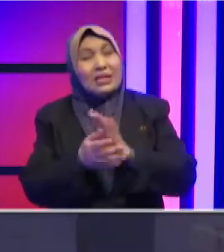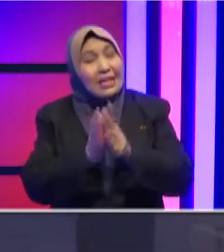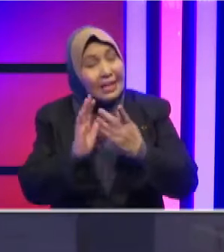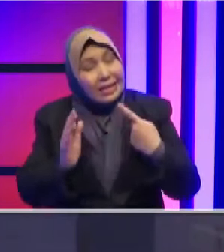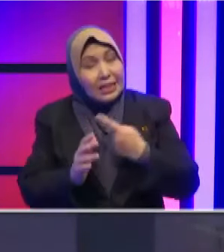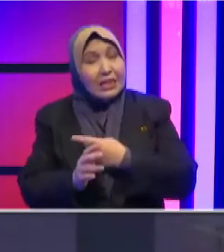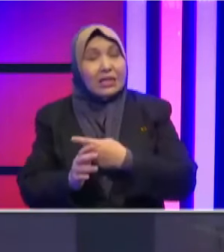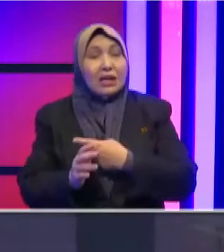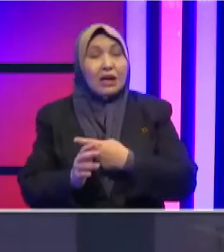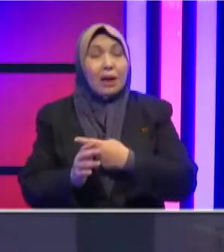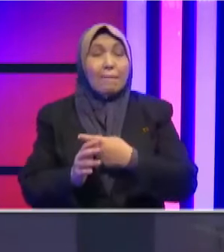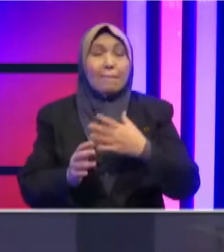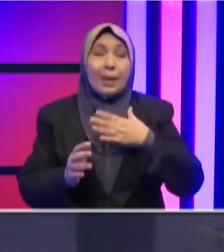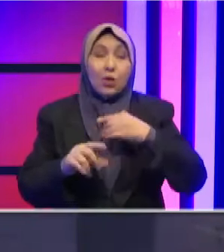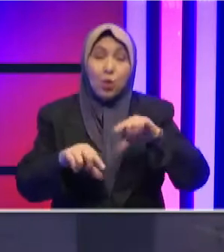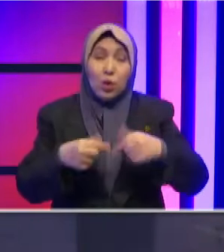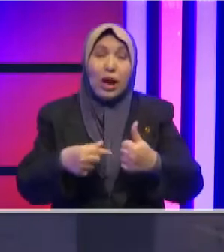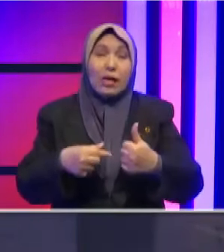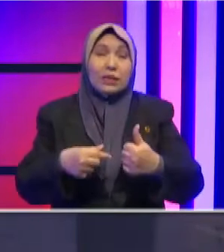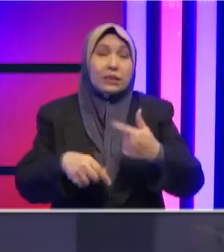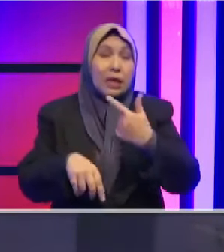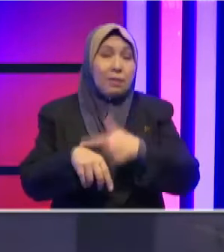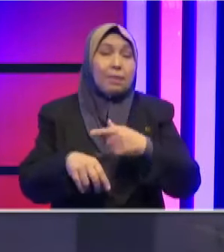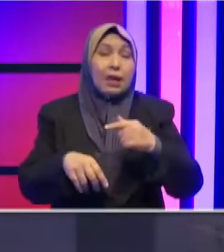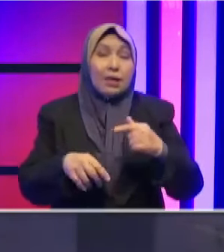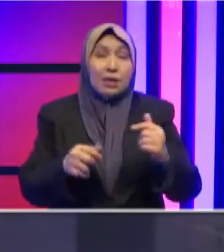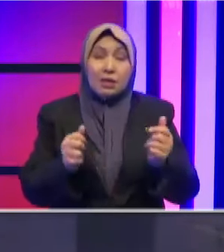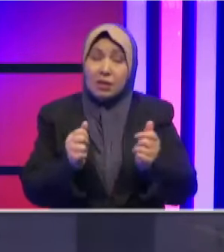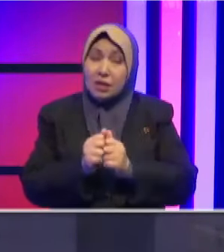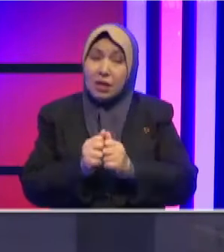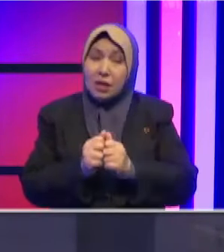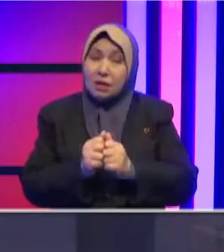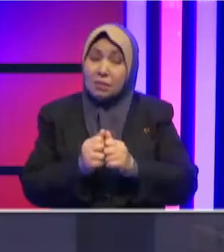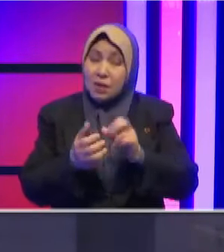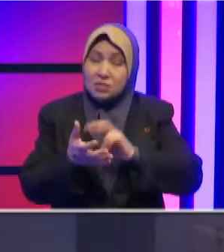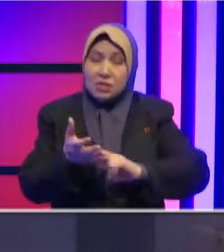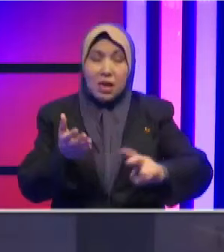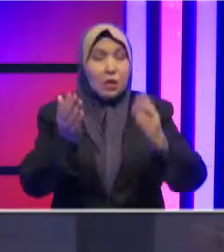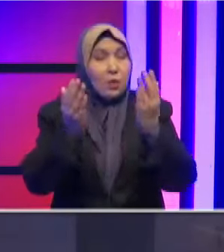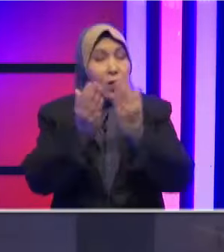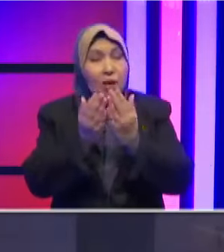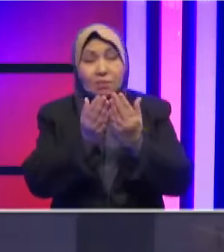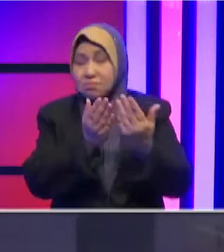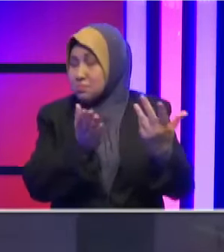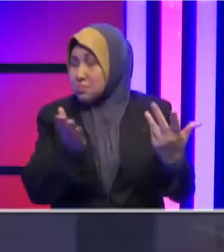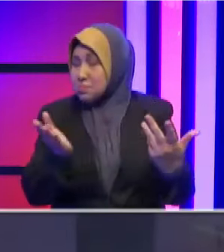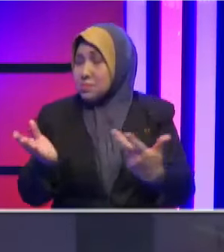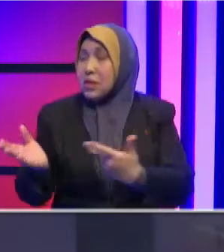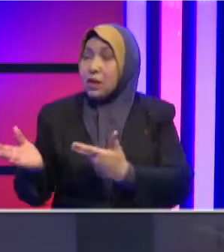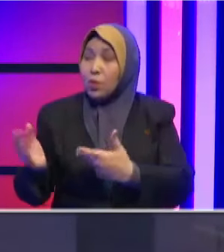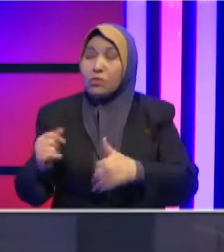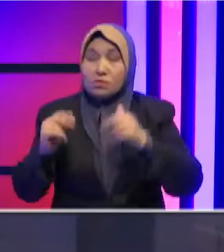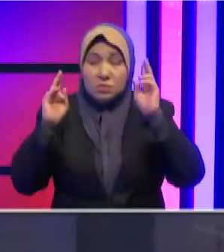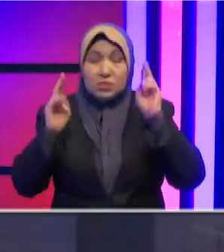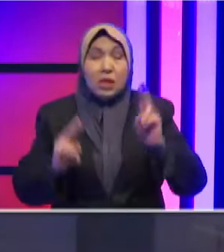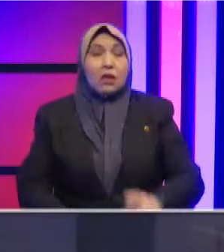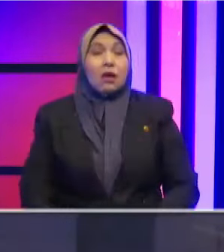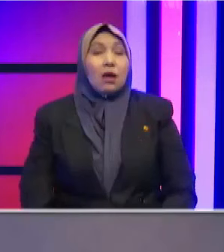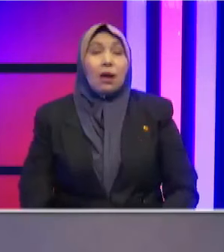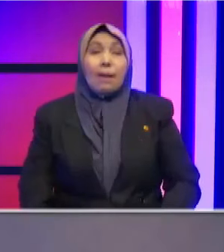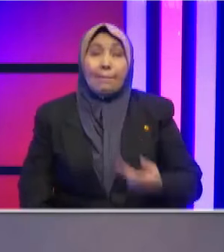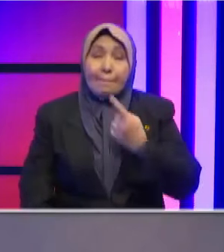akhiri myporn time pada hari ini dengan bacaan doa Hai sobat Elsa